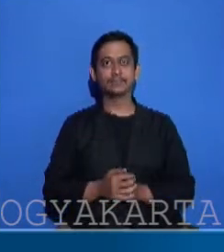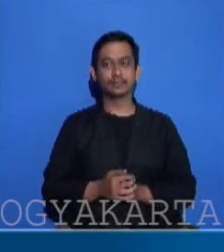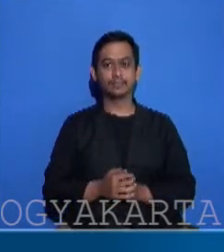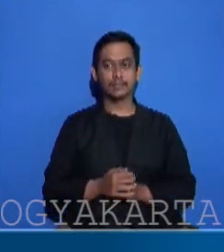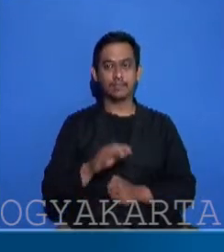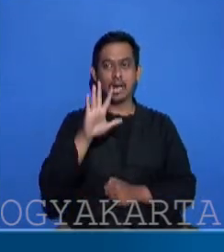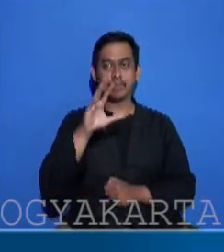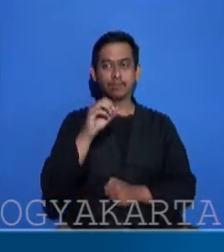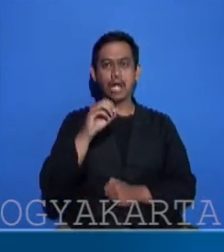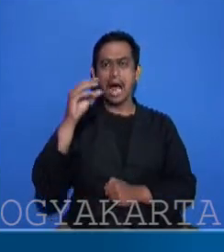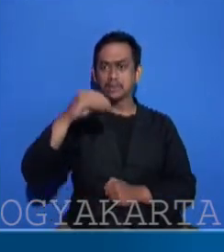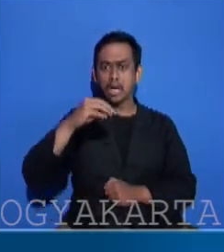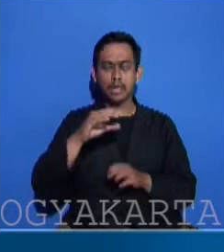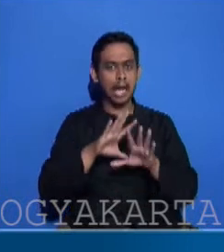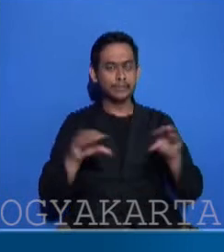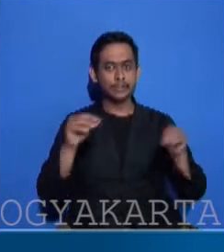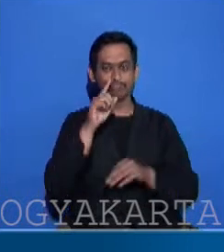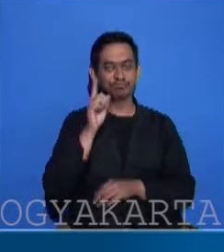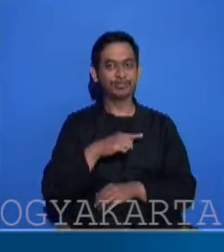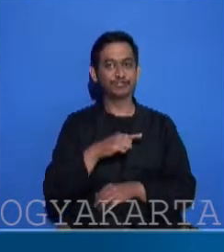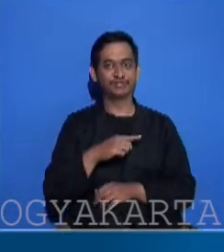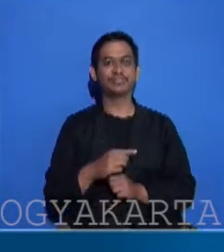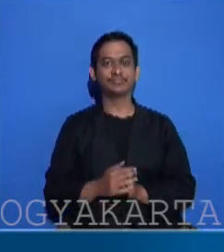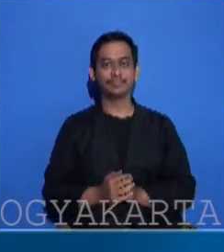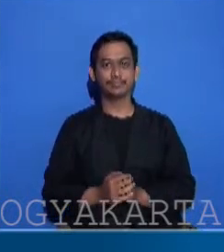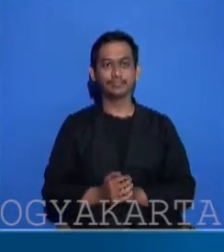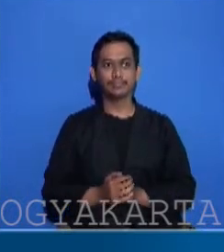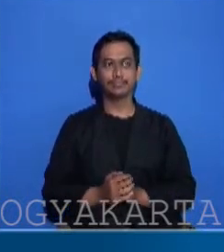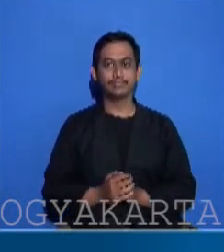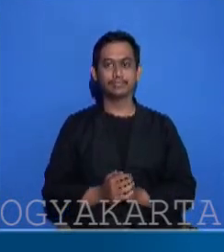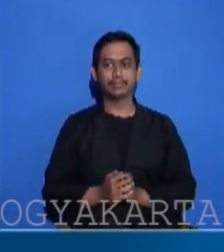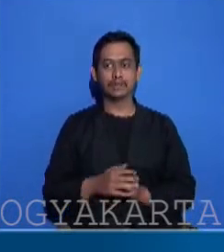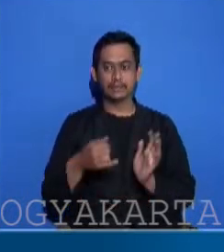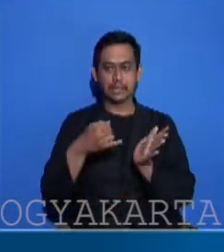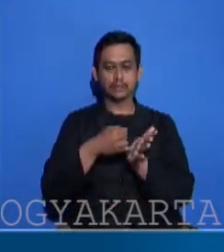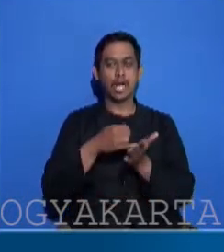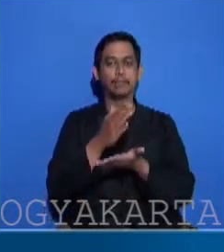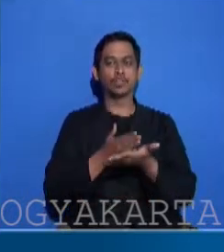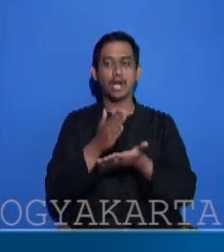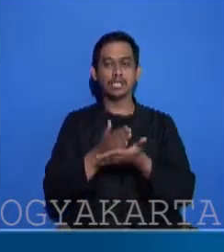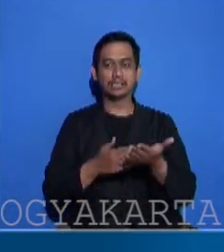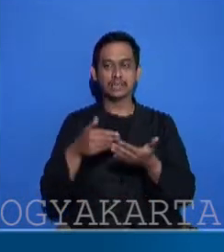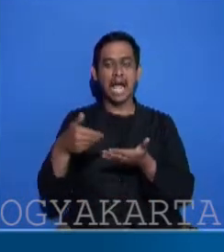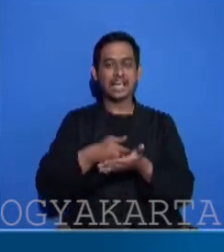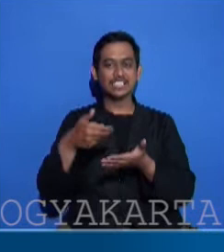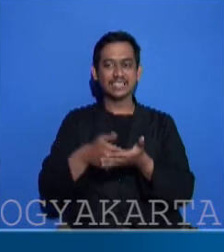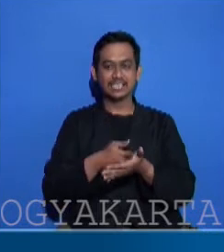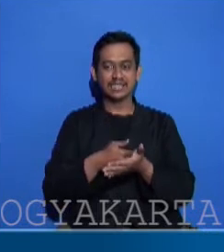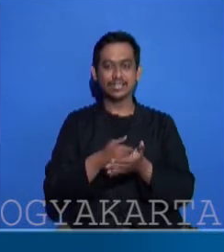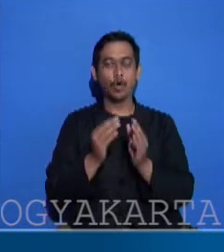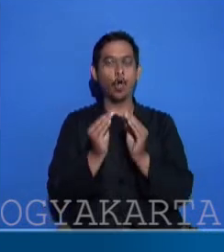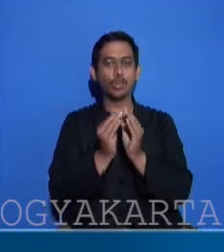ekor pun dijabanin nah soal isian tongsengnya ada potongan sayur kol potongan tomat